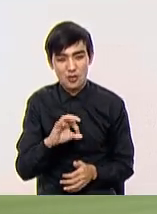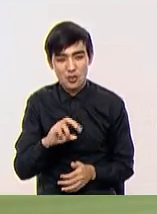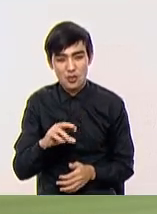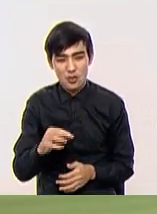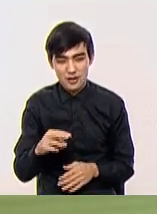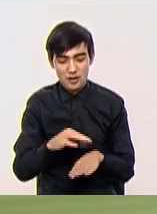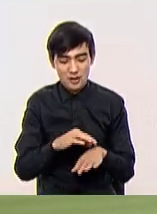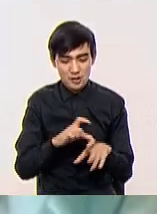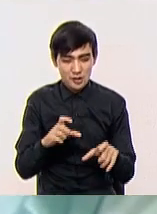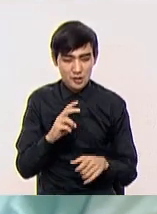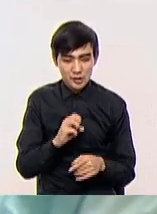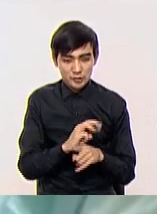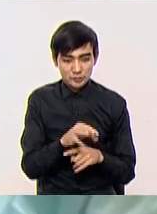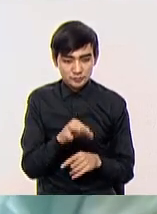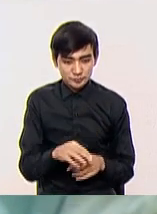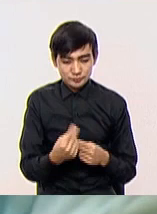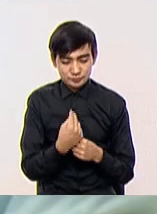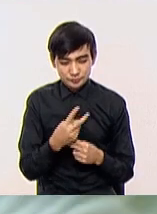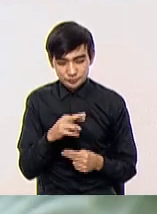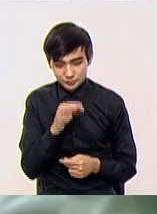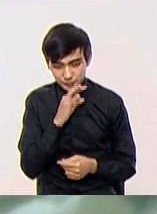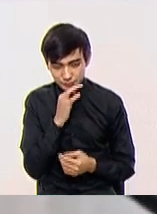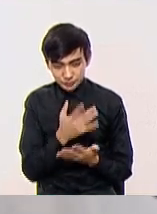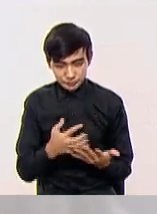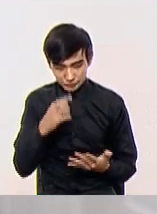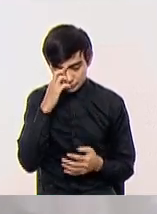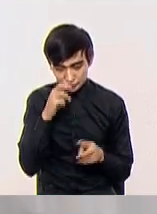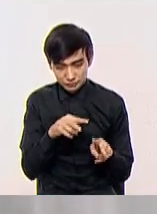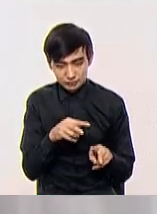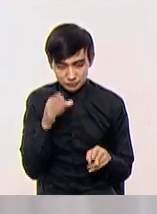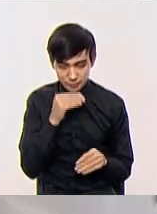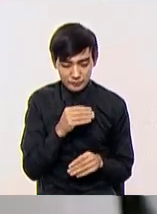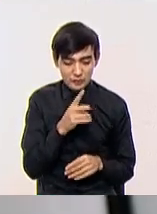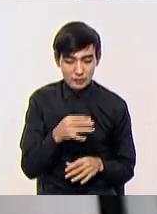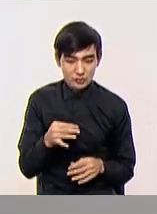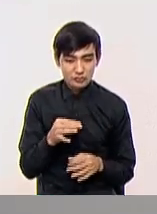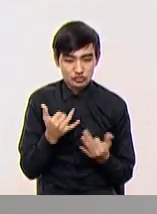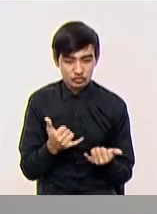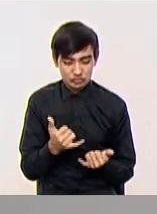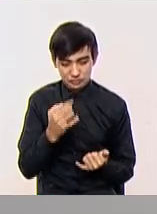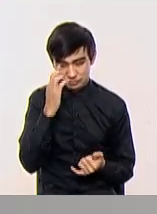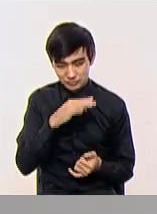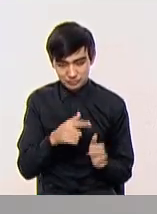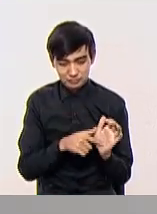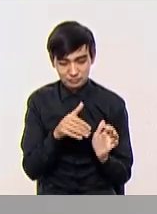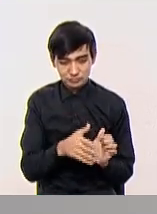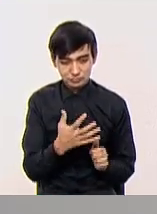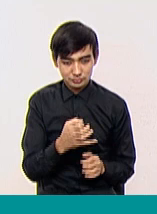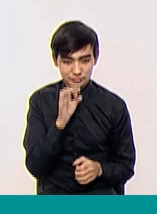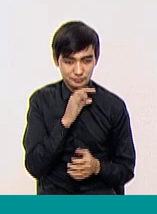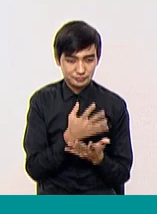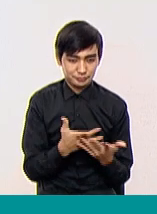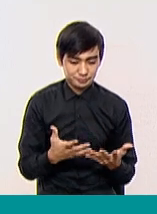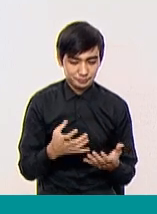аурулар, коронавирустық инфекцияларды емдеуге арналған дәрілер мемлекеттің реттеуінде қала береді. Айта кету керек, бүгінде елімізде 7,5 мыңға жуық дәрілік